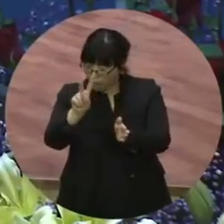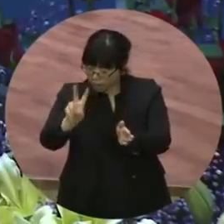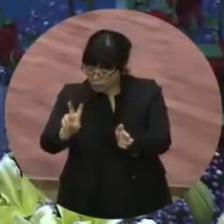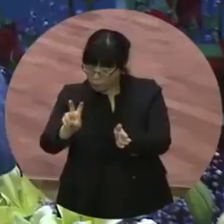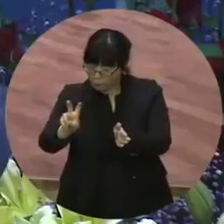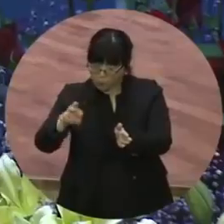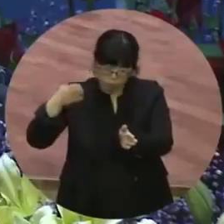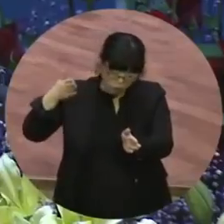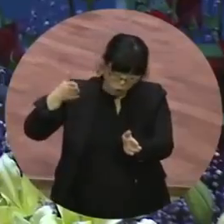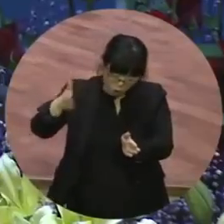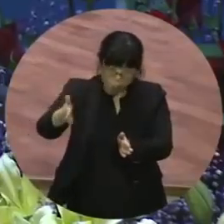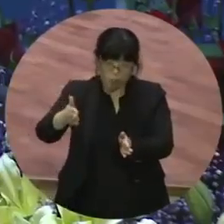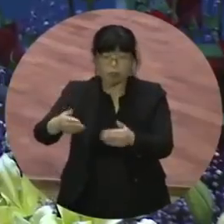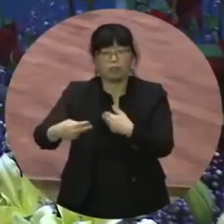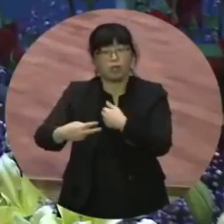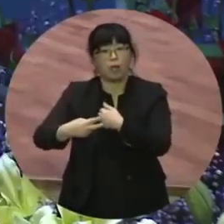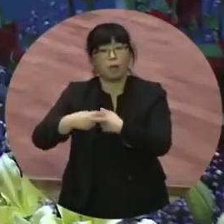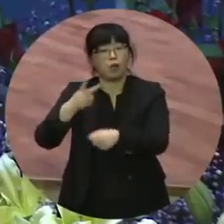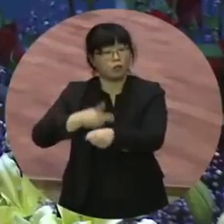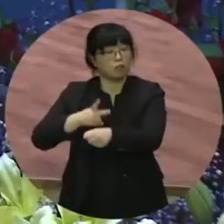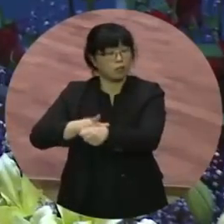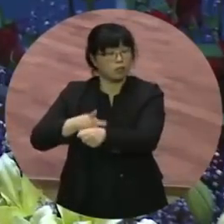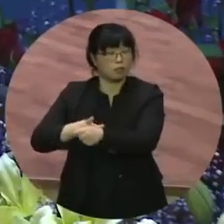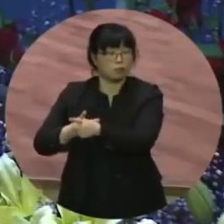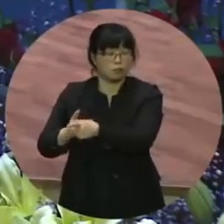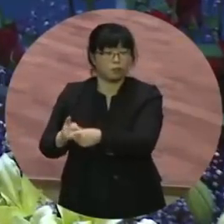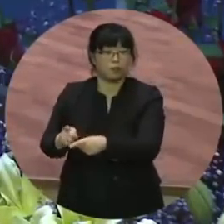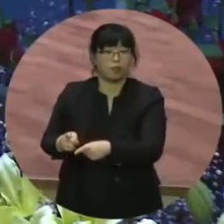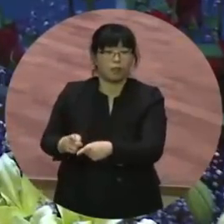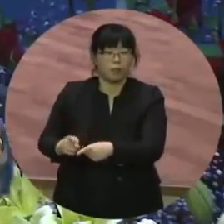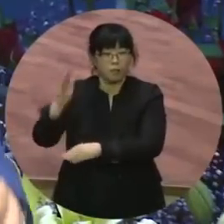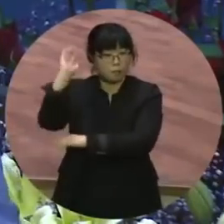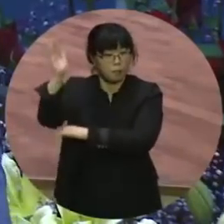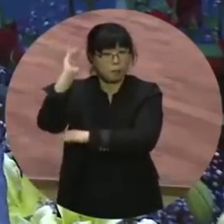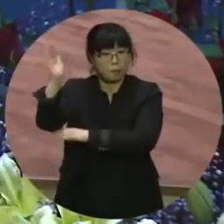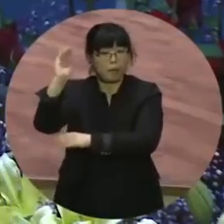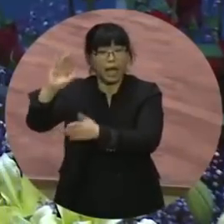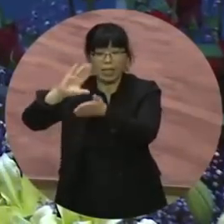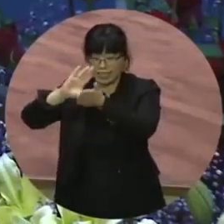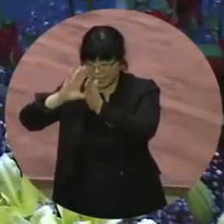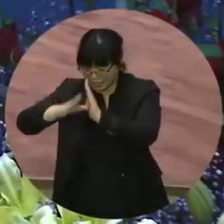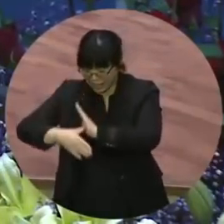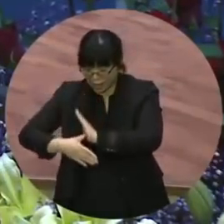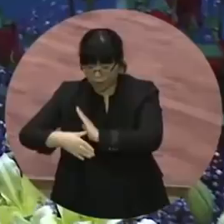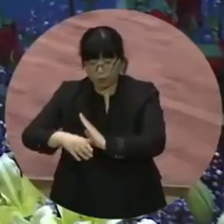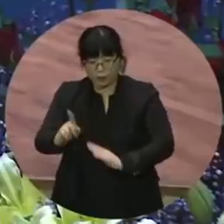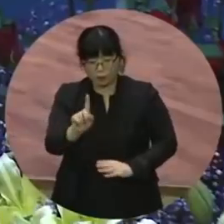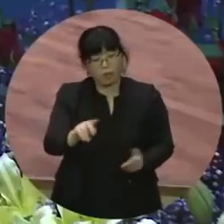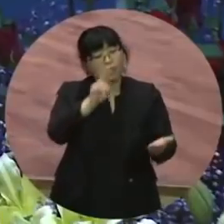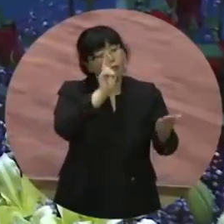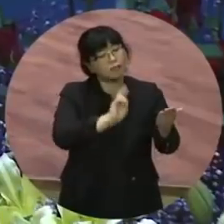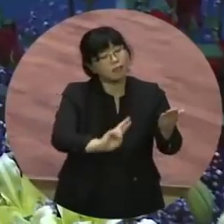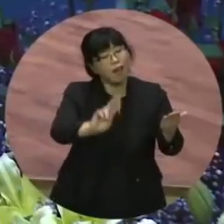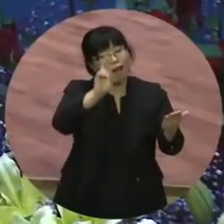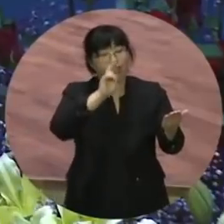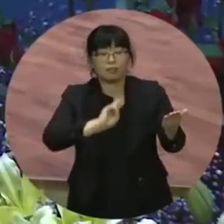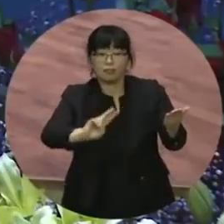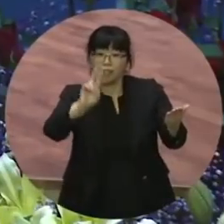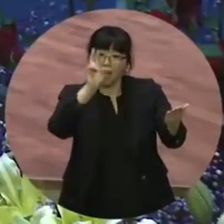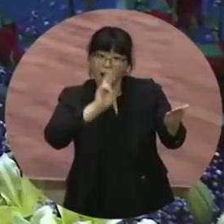오늘 내가 영상을 보니까 나오더라고. 오늘 봤는데 보니까 찬양을 부르면요. 그